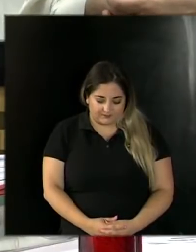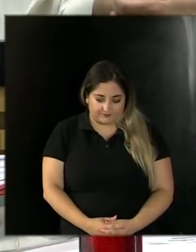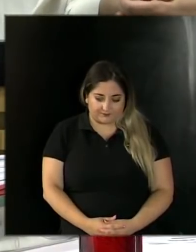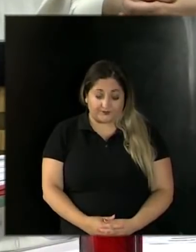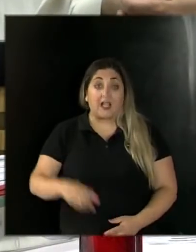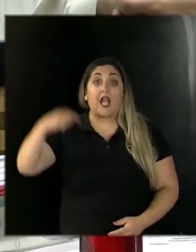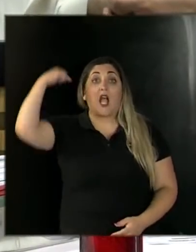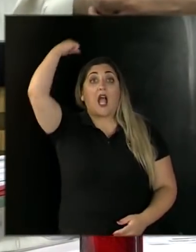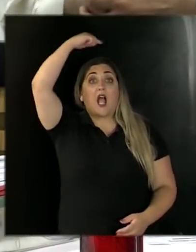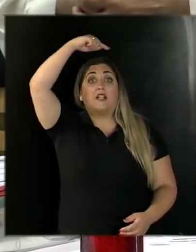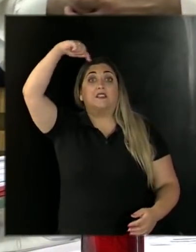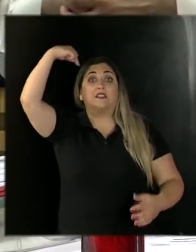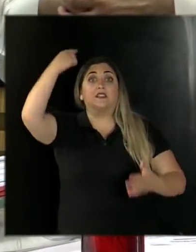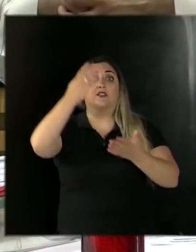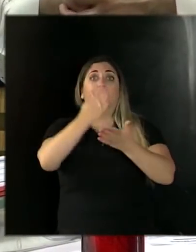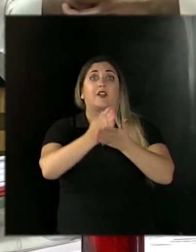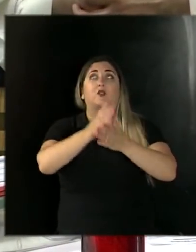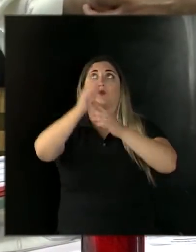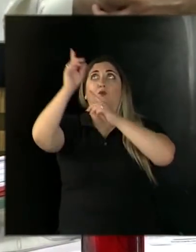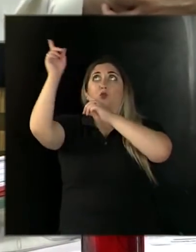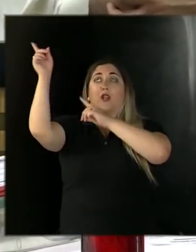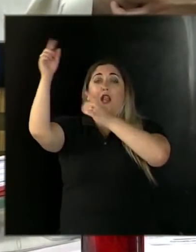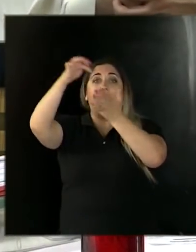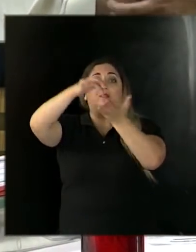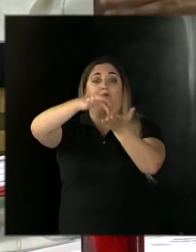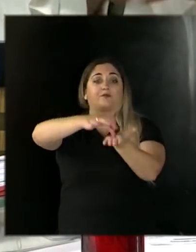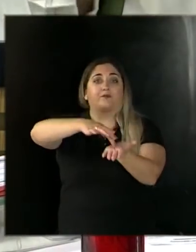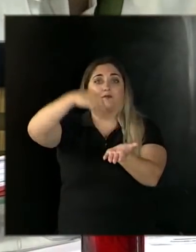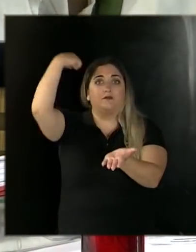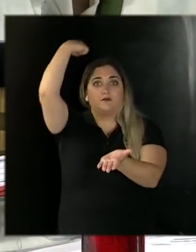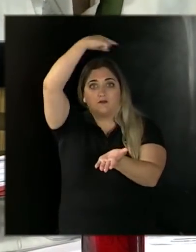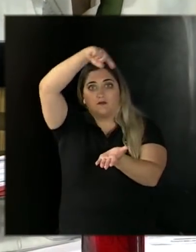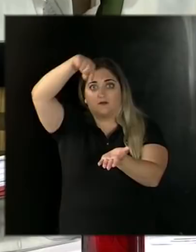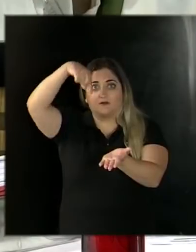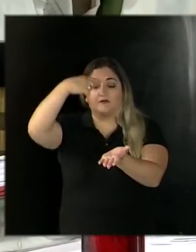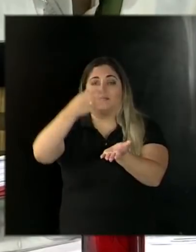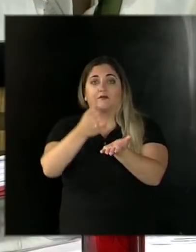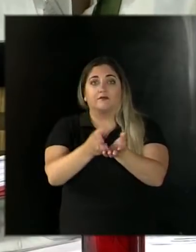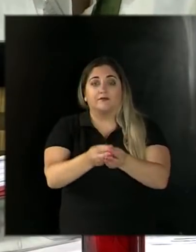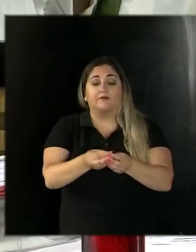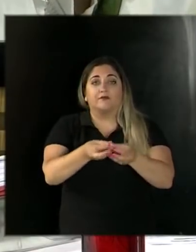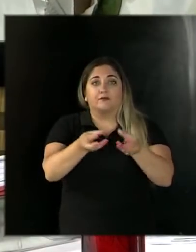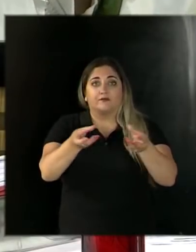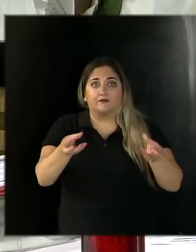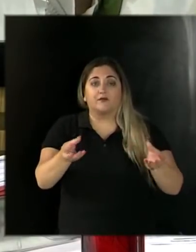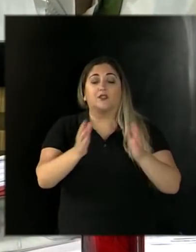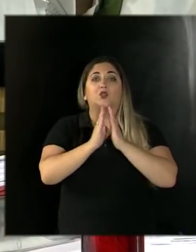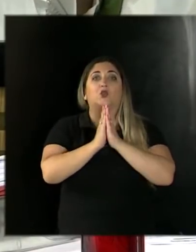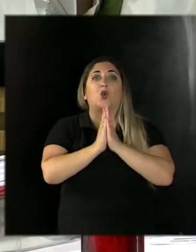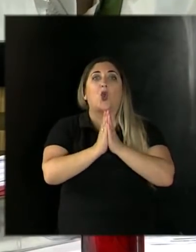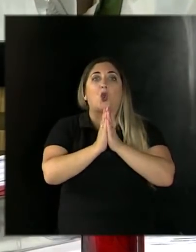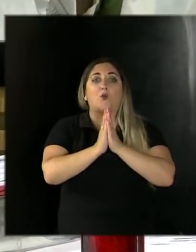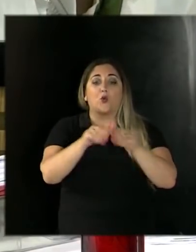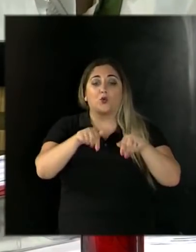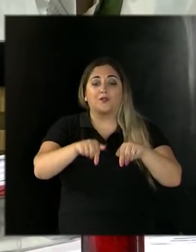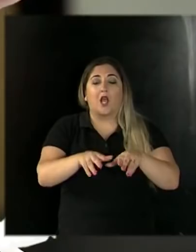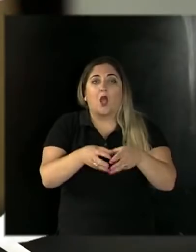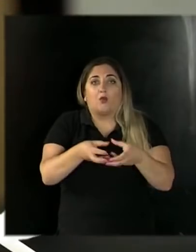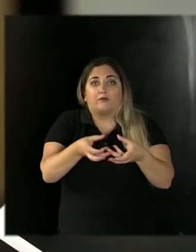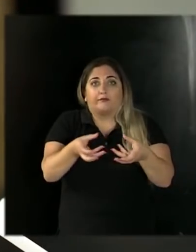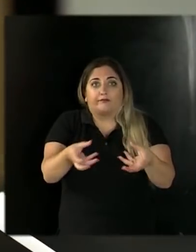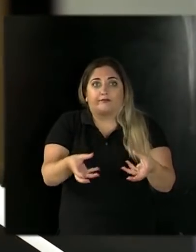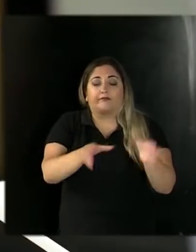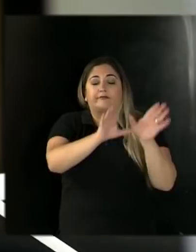Quddies tas-sewint mulej, inti l-għajn ta' kull dussija. Quddies għalhekk nitolbuk dawn l-offerti